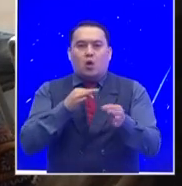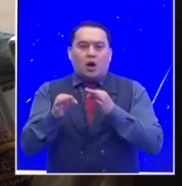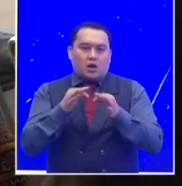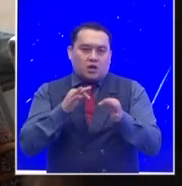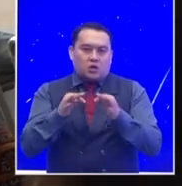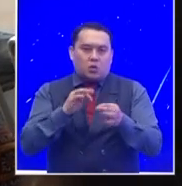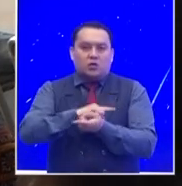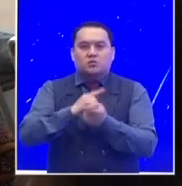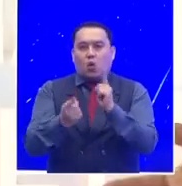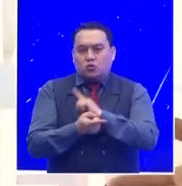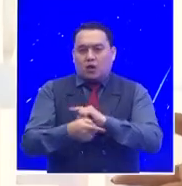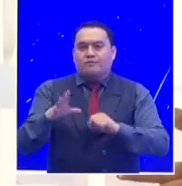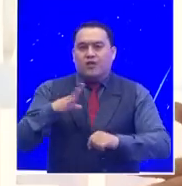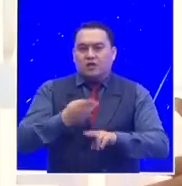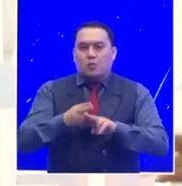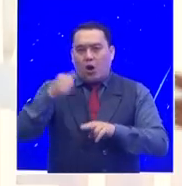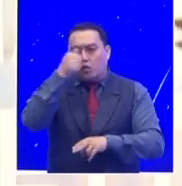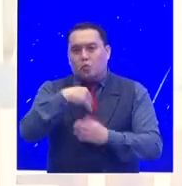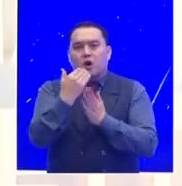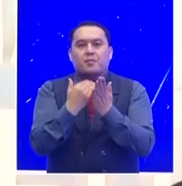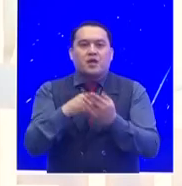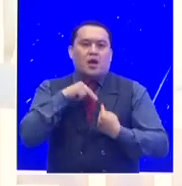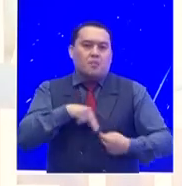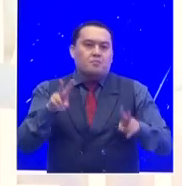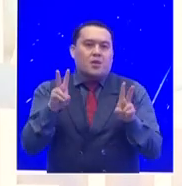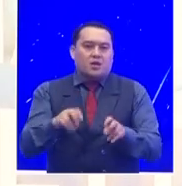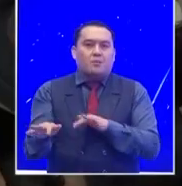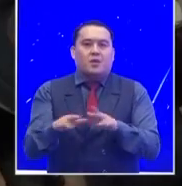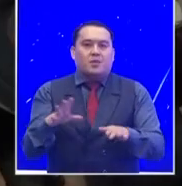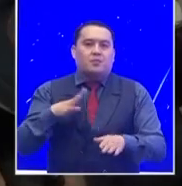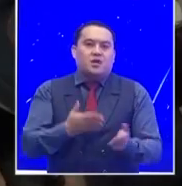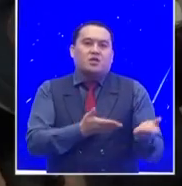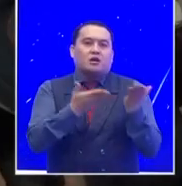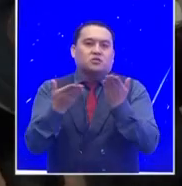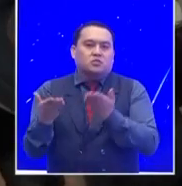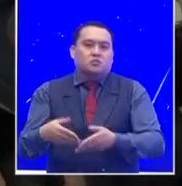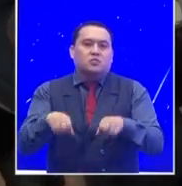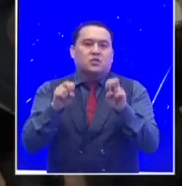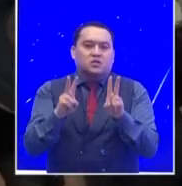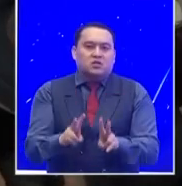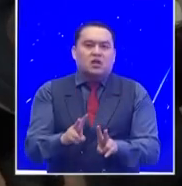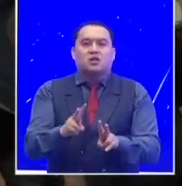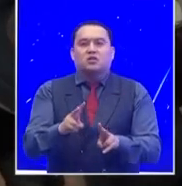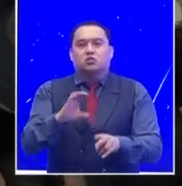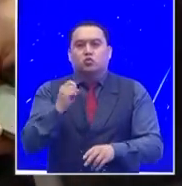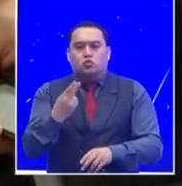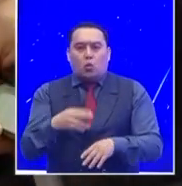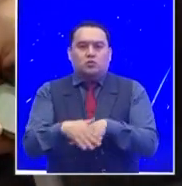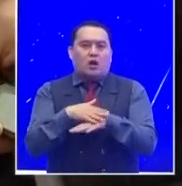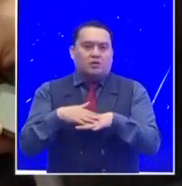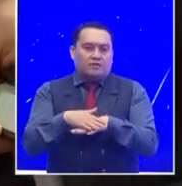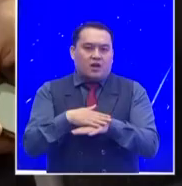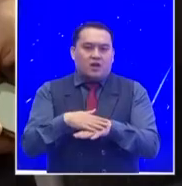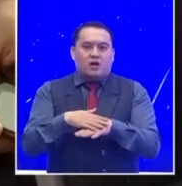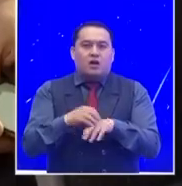по изменениям, внесенным в этом году в программу «Енбек», на мероприятие были приглашены представители из социально уязвимых